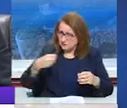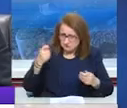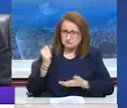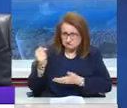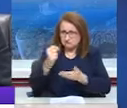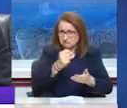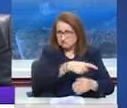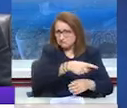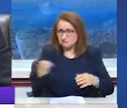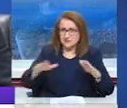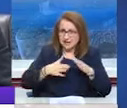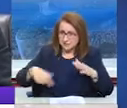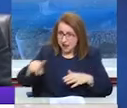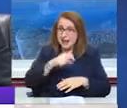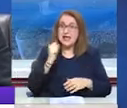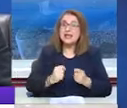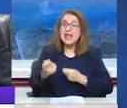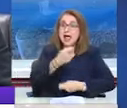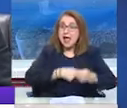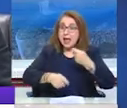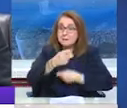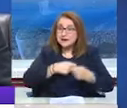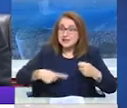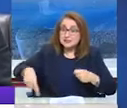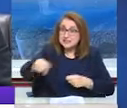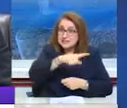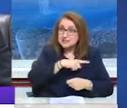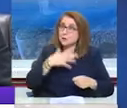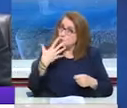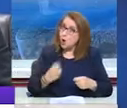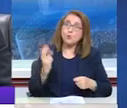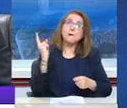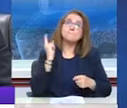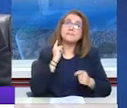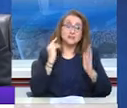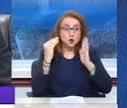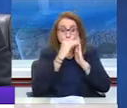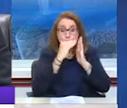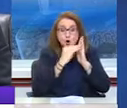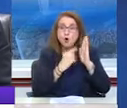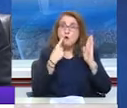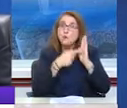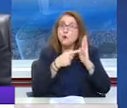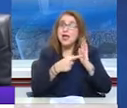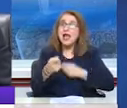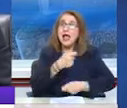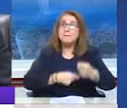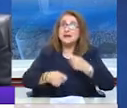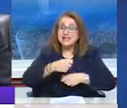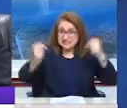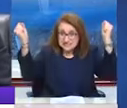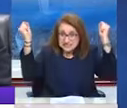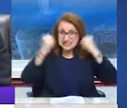Οικονομικών, αλλά και οι επιχειρήσεις των οποίων οι ΚΑΔ συμπεριλαμβάνονται μέσα στις πληττόμενες επιχειρήσεις, περίπου το σύνολο των